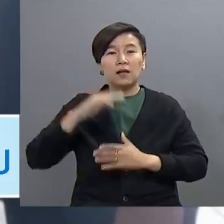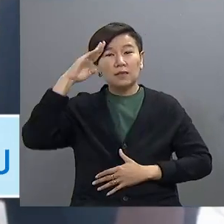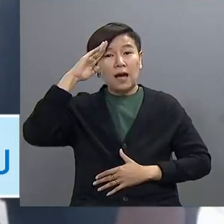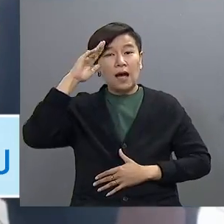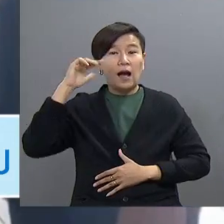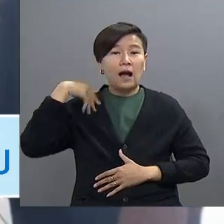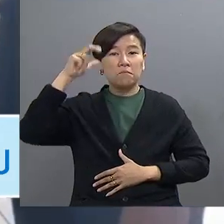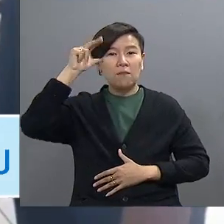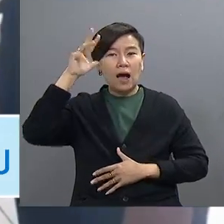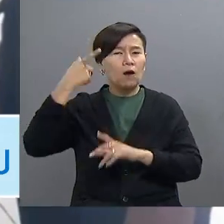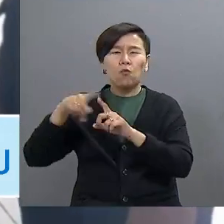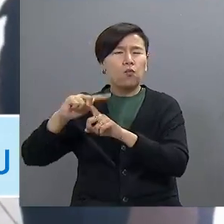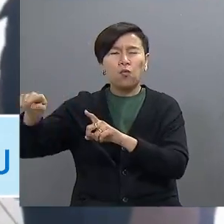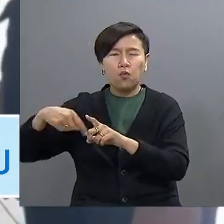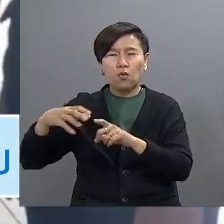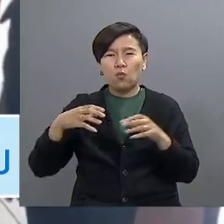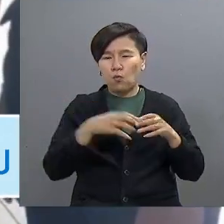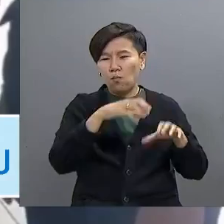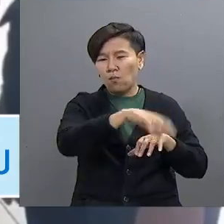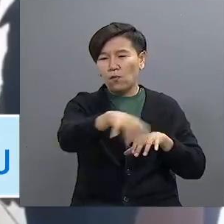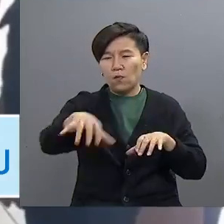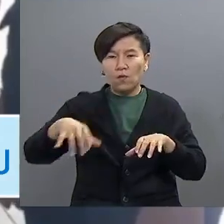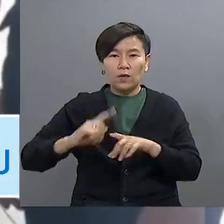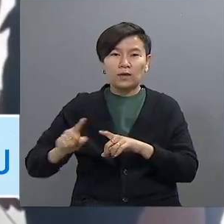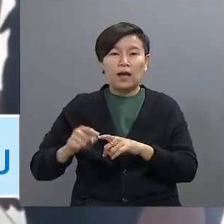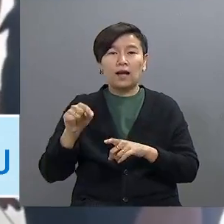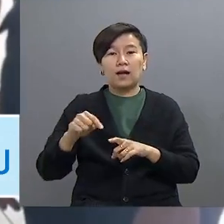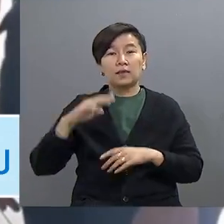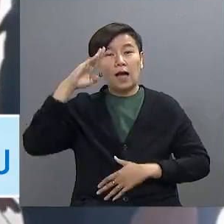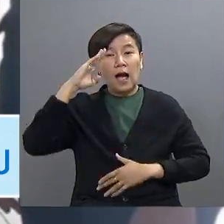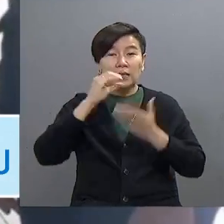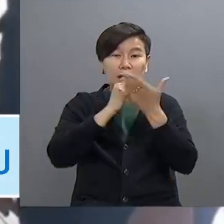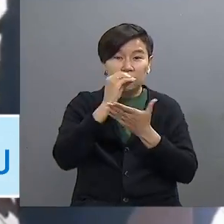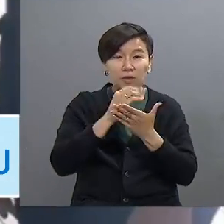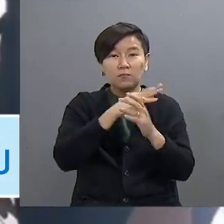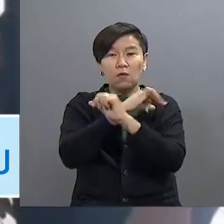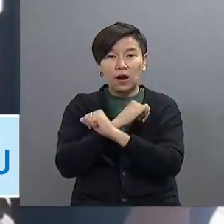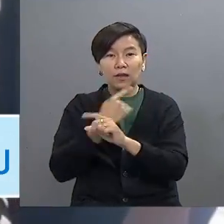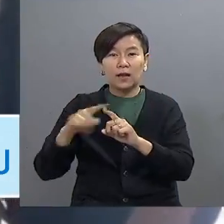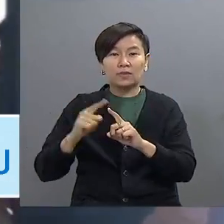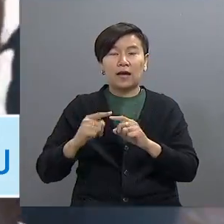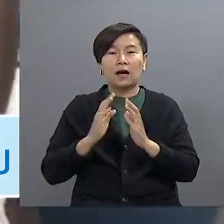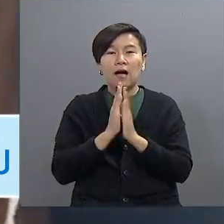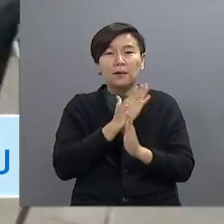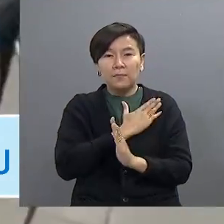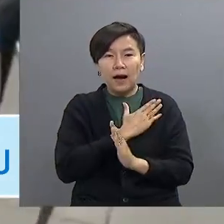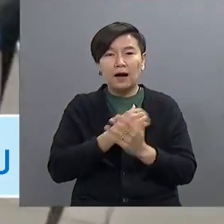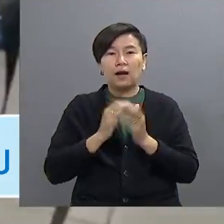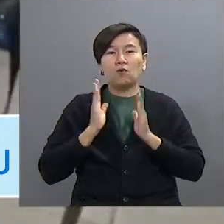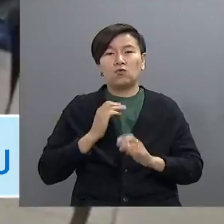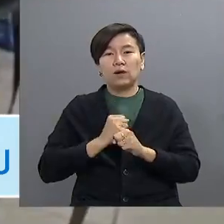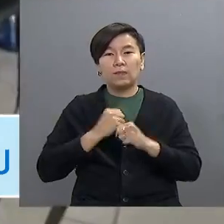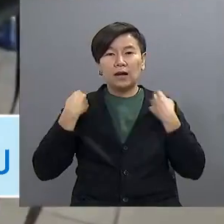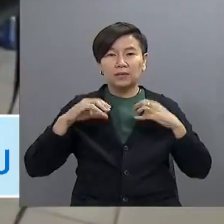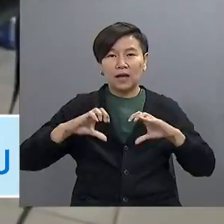สกัดกั้นและปราบปรามยาเสพติดที่2ข้าราชการพระสงฆ์นักเรียนนักศึกษาประชาชนไปร่วมบริจา